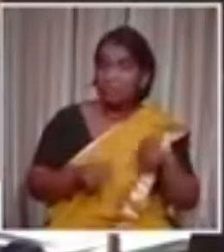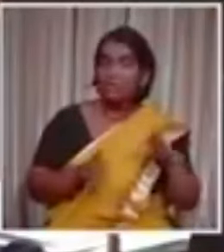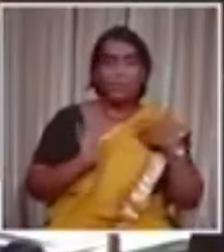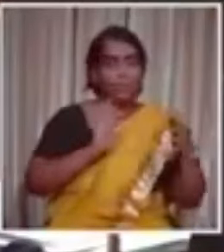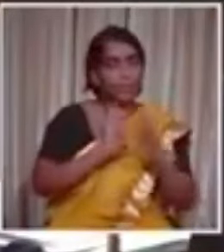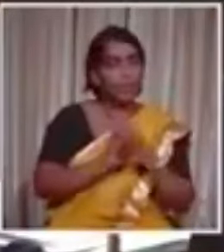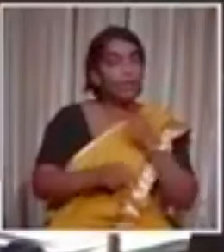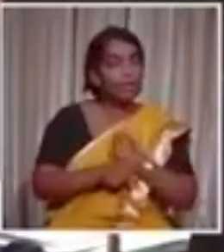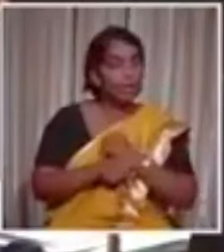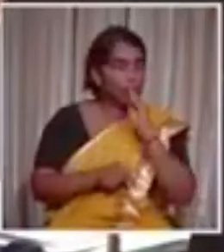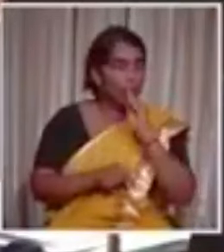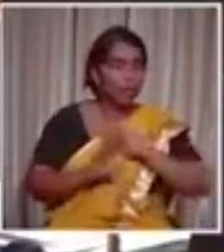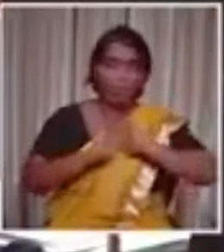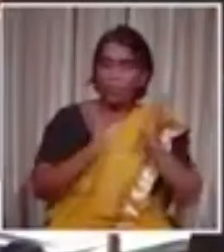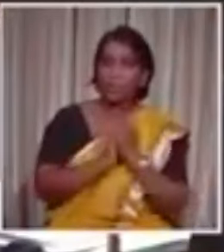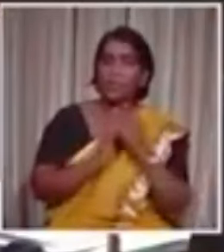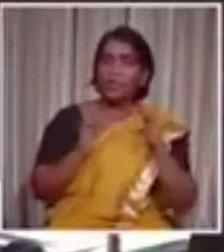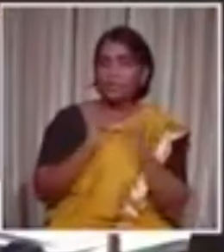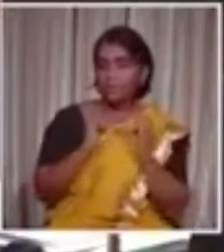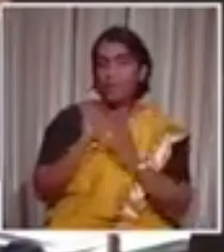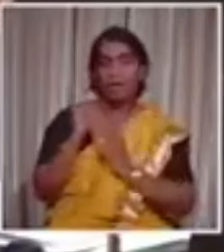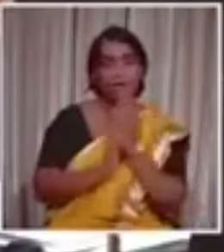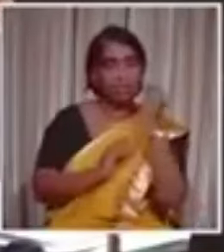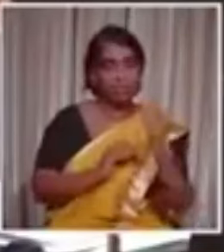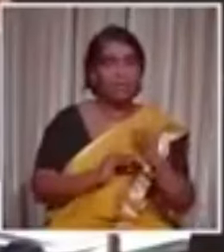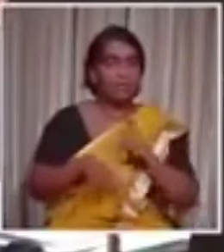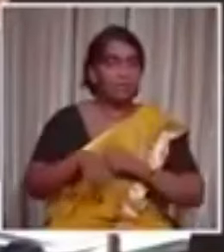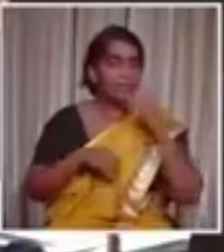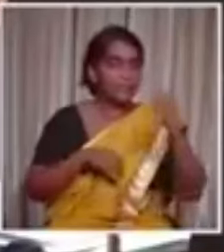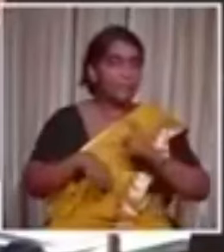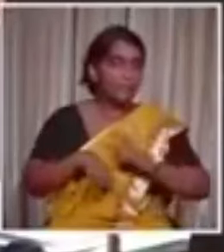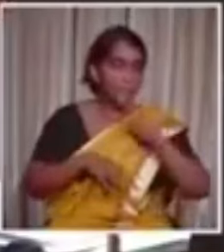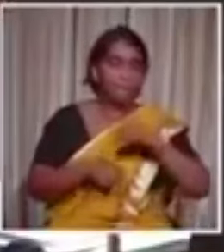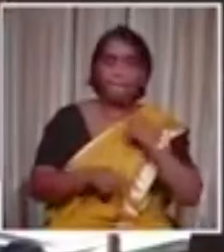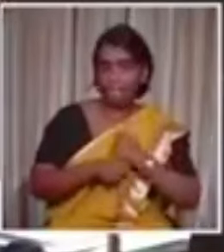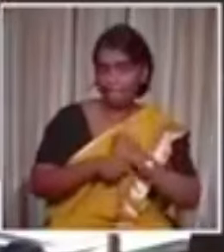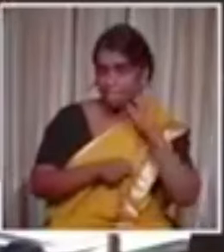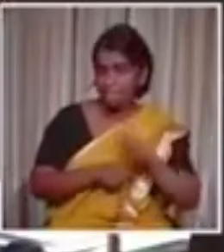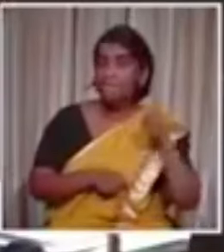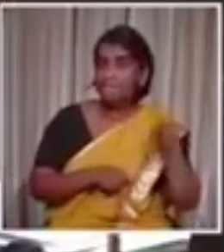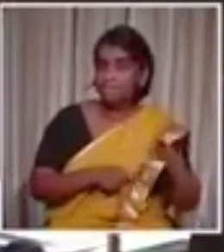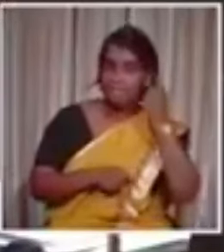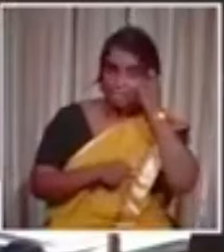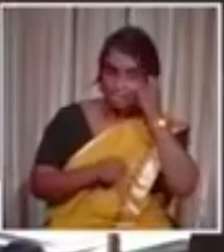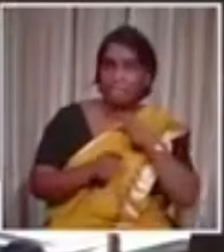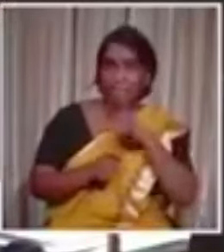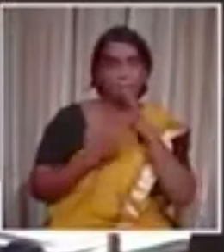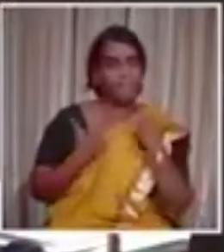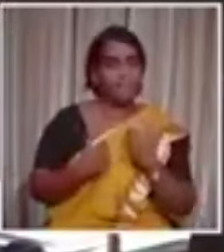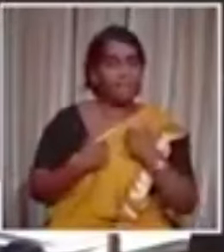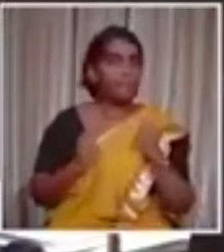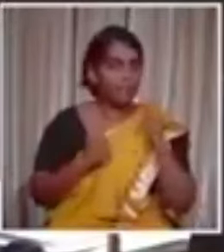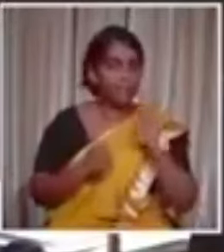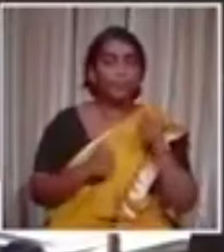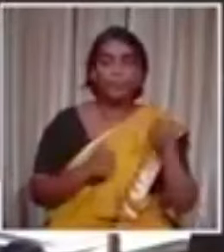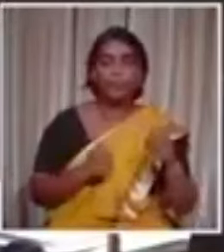සර්වපාක්ෂික ආණ්ඩුව යනු හැම දිනාටම සාධාරණ අයිතිය ලැබෙන ඒක යම් කාලයක සීමා වෙන ආණ්ඩුව බවට පත් වී තිබී ඒ යෝජනාව අපි ඉටු කරගෙන යමු කියලා උත්සාහයක් දරුවා.